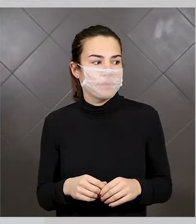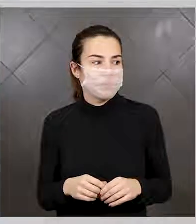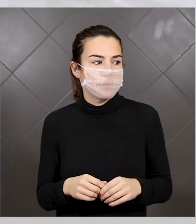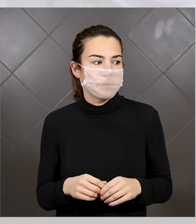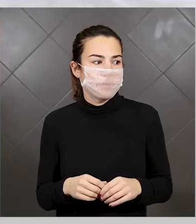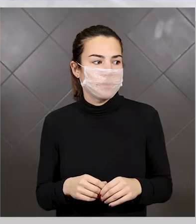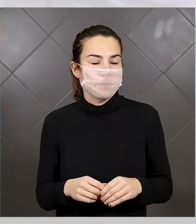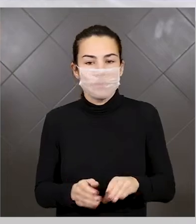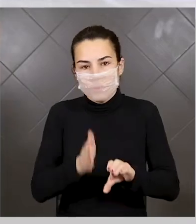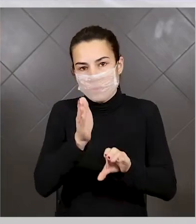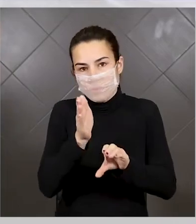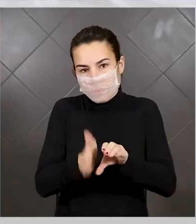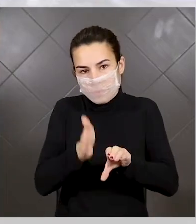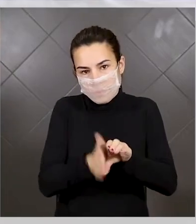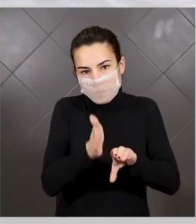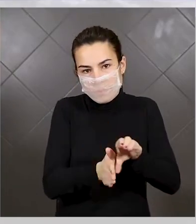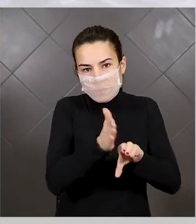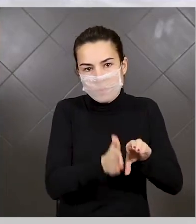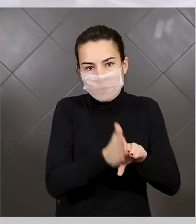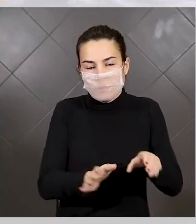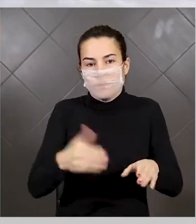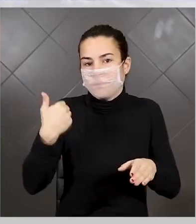Els va repassant, val, aquests?